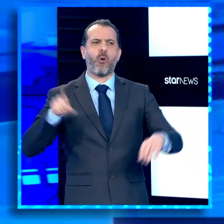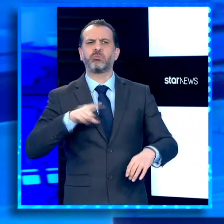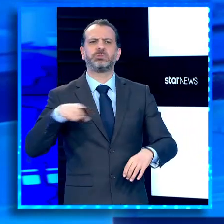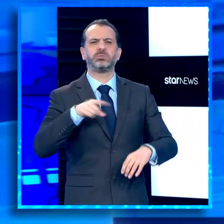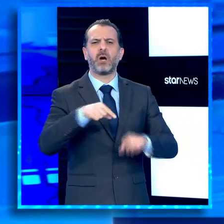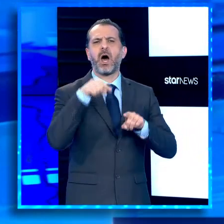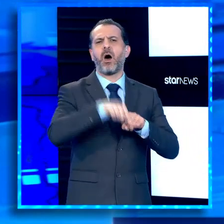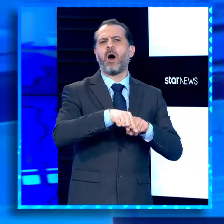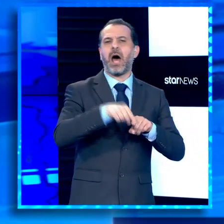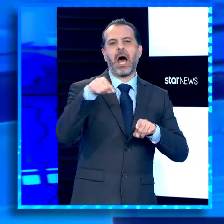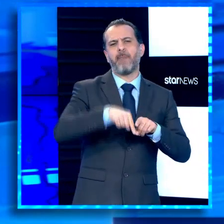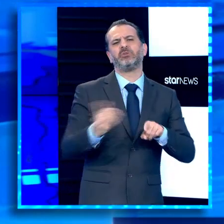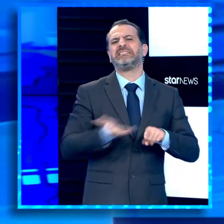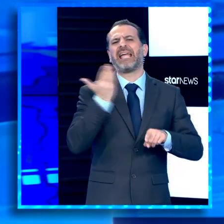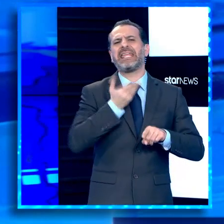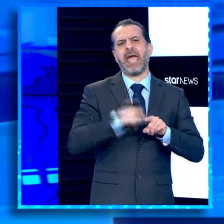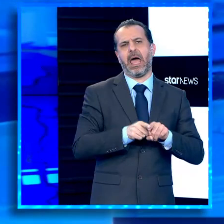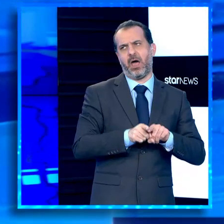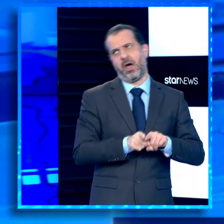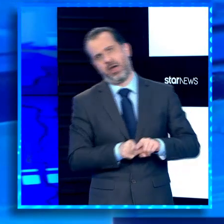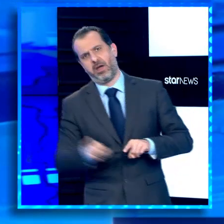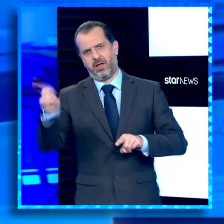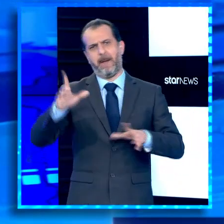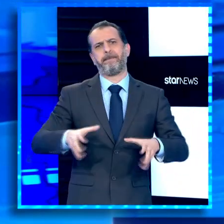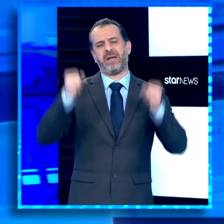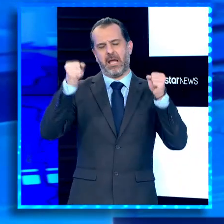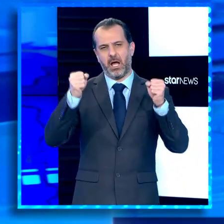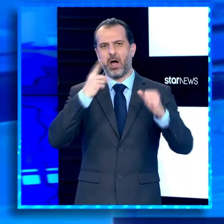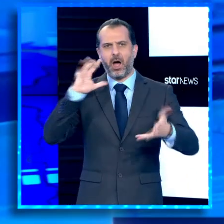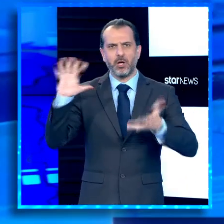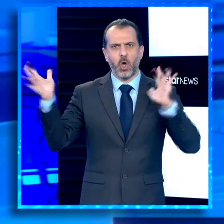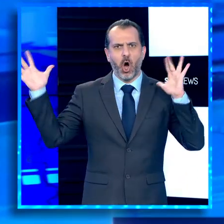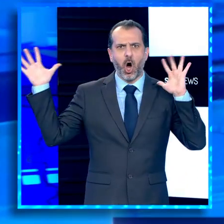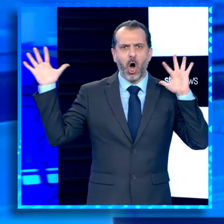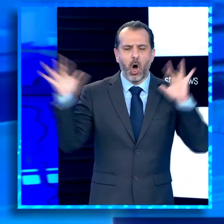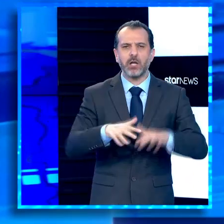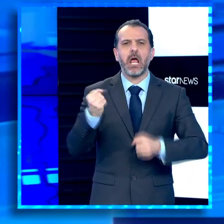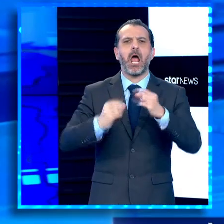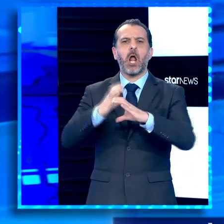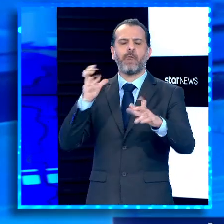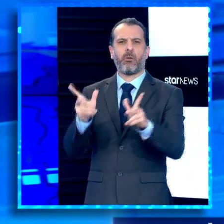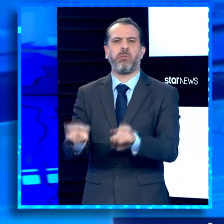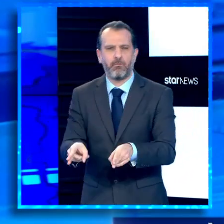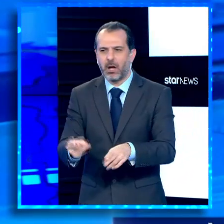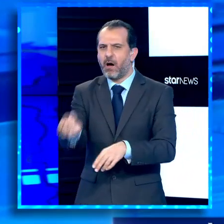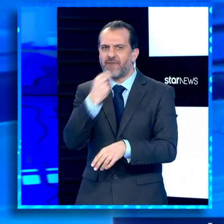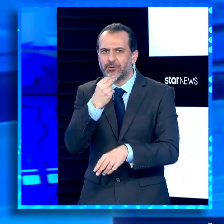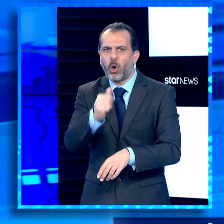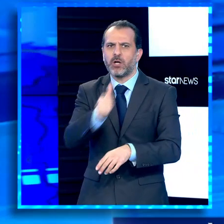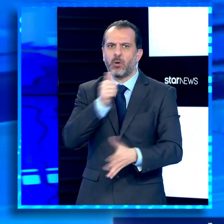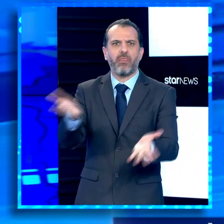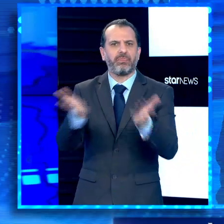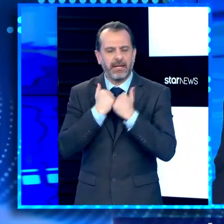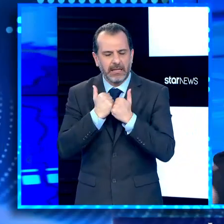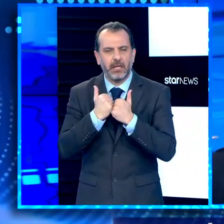οδικό ταξίδι εξαιτίας φοδρής χιονοθύελλας. Δεν είχαμε τροφή και νερό. Φοβηθήκαμε για τα χειρότερα, λένε στο ΣΤΑΡ και την Άννα